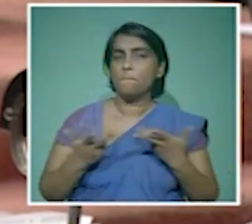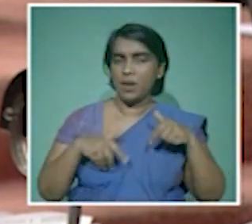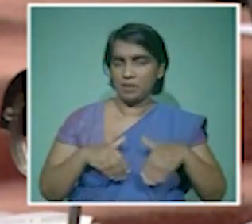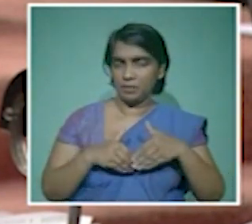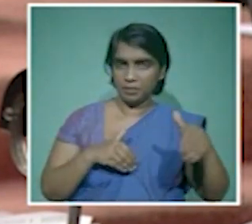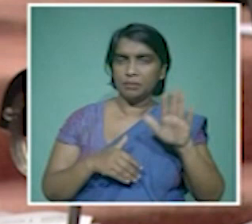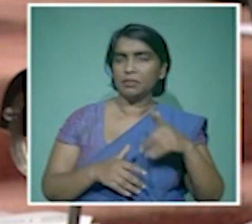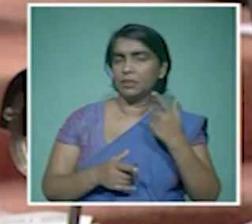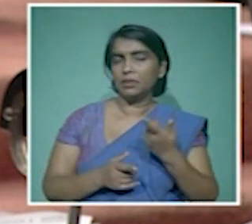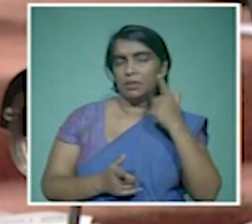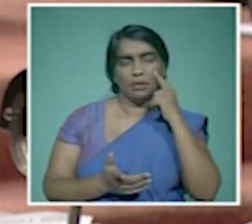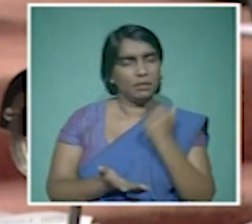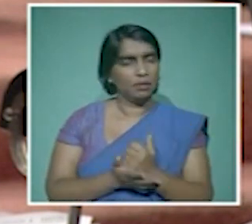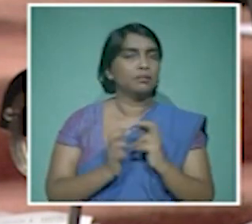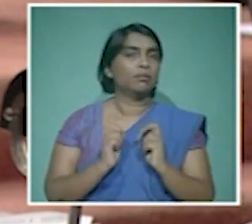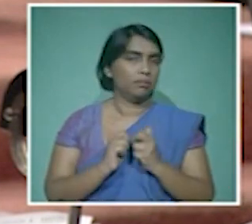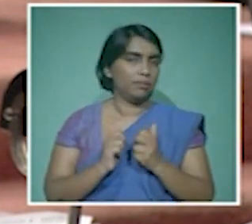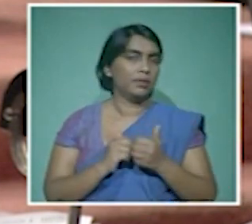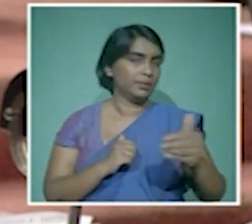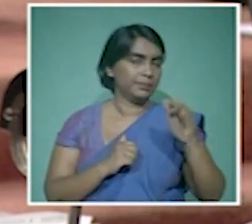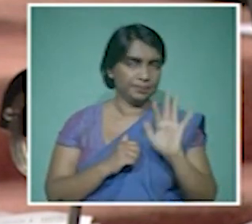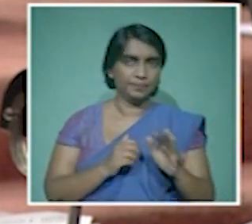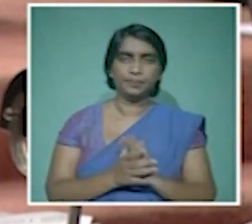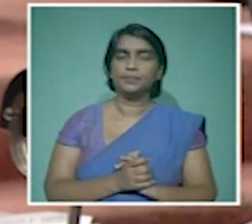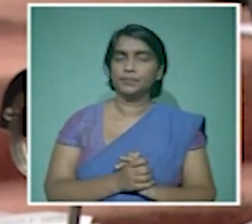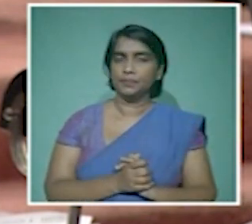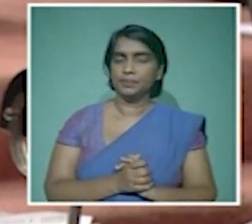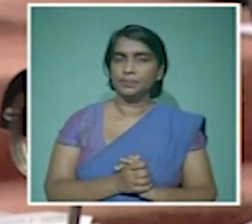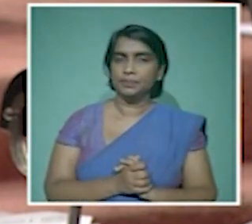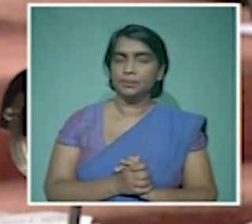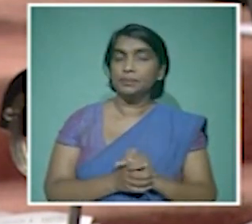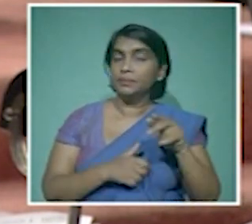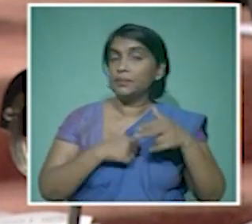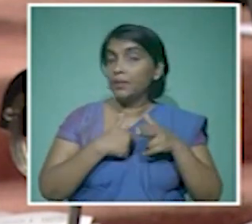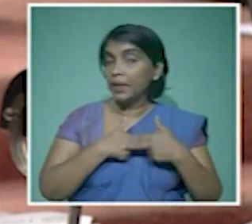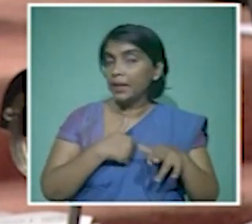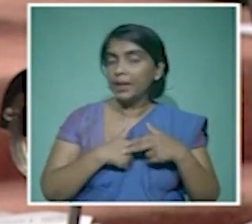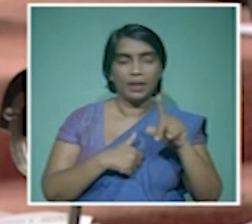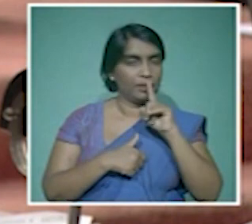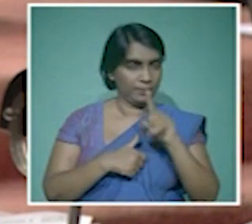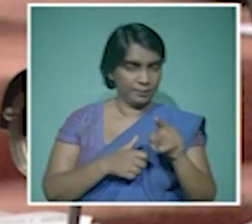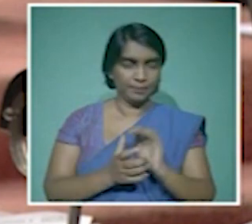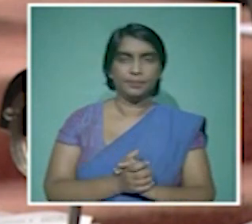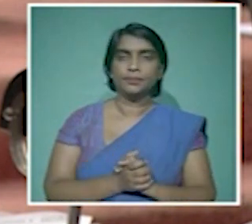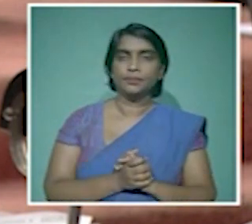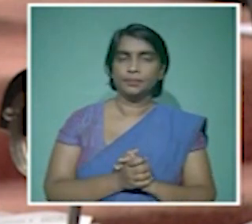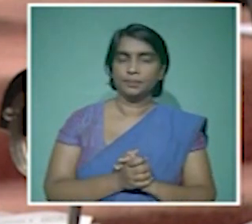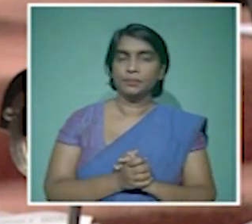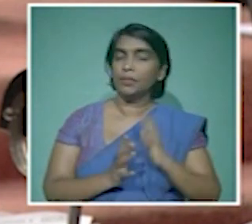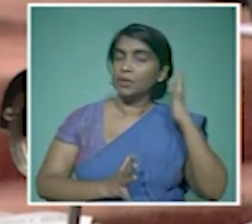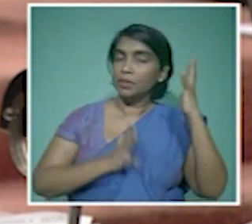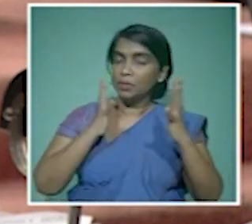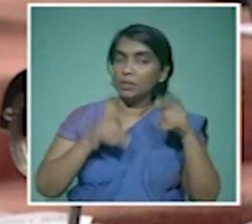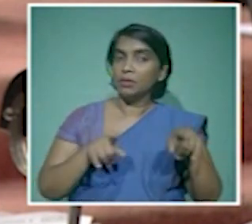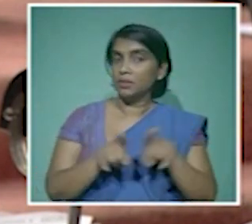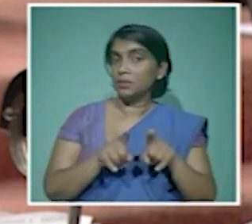கஷ்டகரமான நிலையிலே வாழ்கின்ற ஒரு நிலைமை தான் இருக்கின்றது. இதற்கு ஒரு காரணம் சொல்லப்படும், உலகம் முழுக்க இந்த நிலைமை தான் இருக்கிறது என்று. அதிலே உண்மை